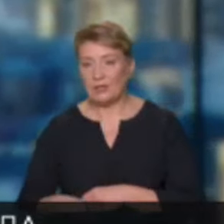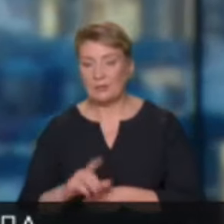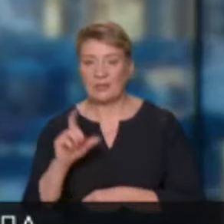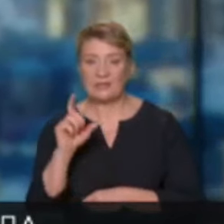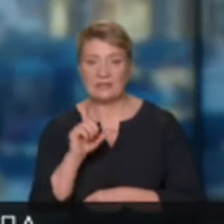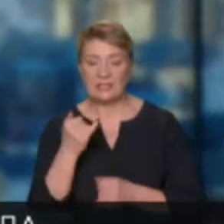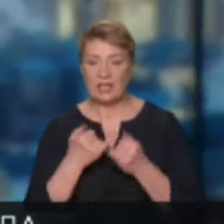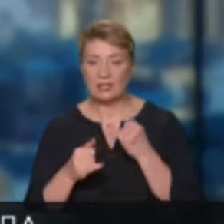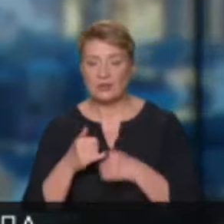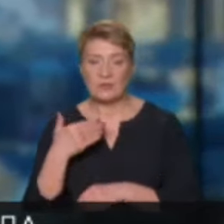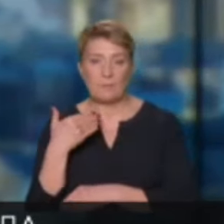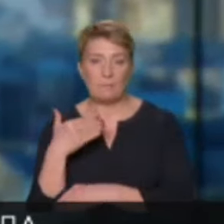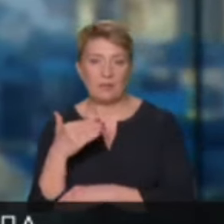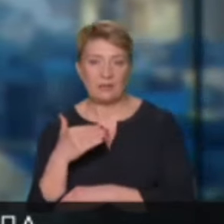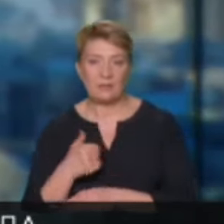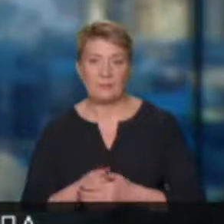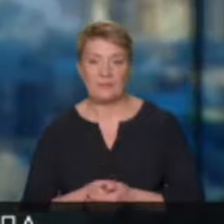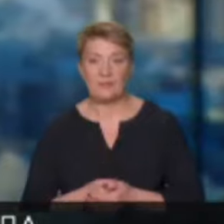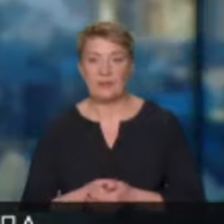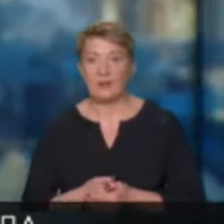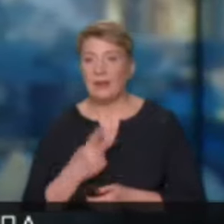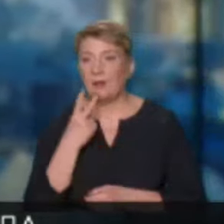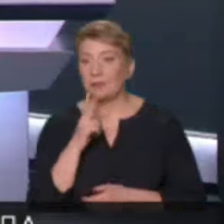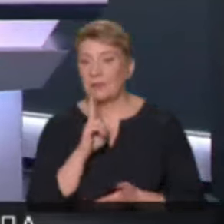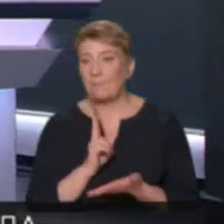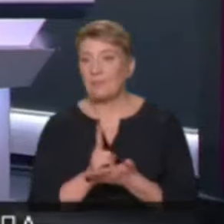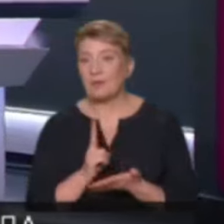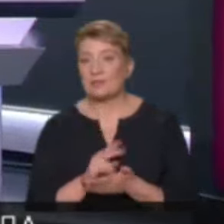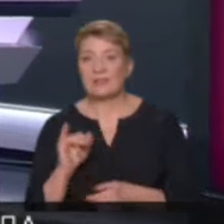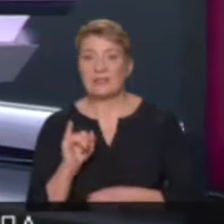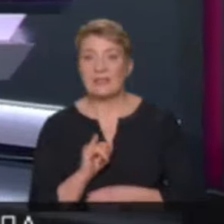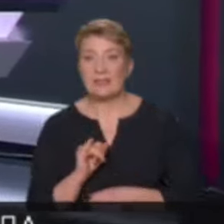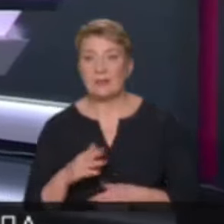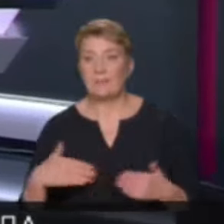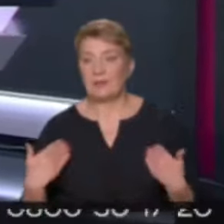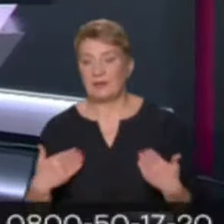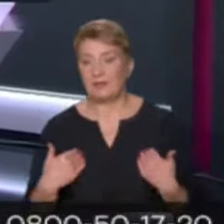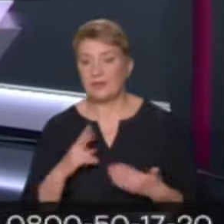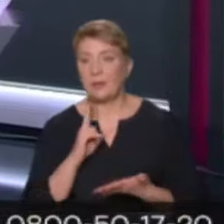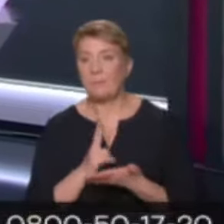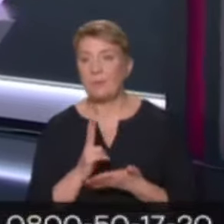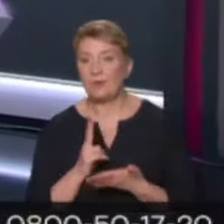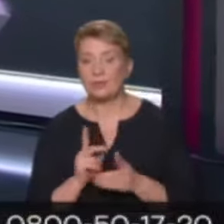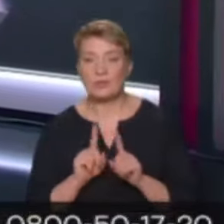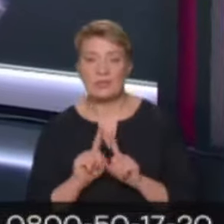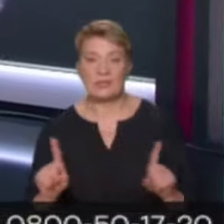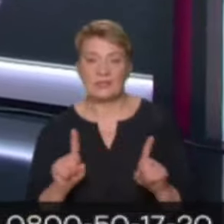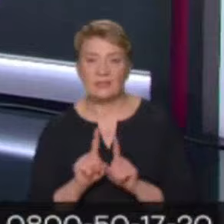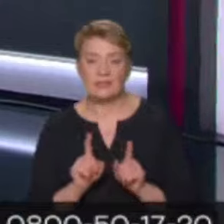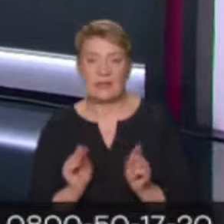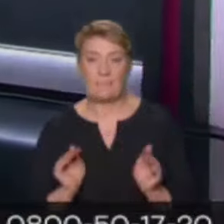поїхала Іра Коваленко подивитися, показати нам її. Ірочка, привіт тобі. Покажи нам цю неймовірну